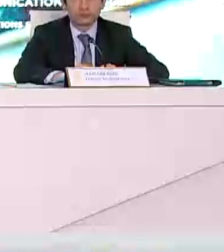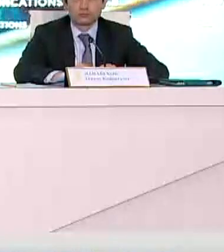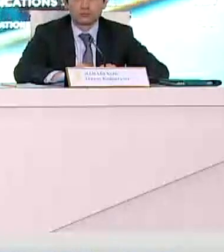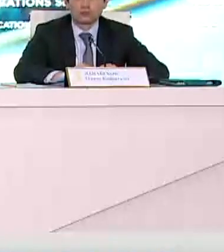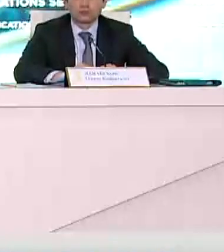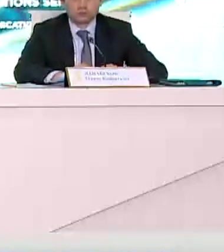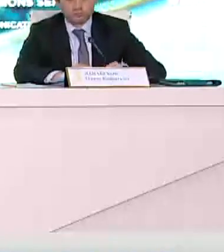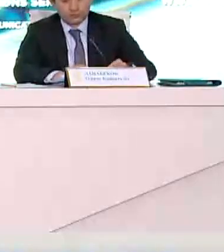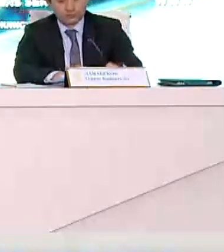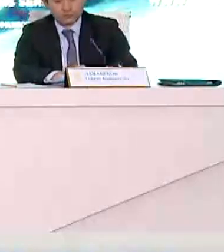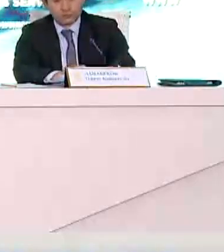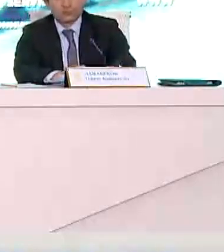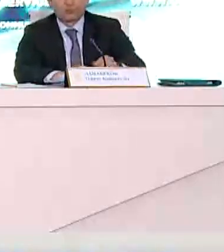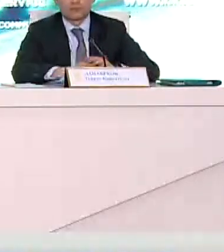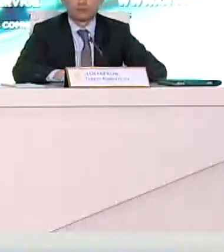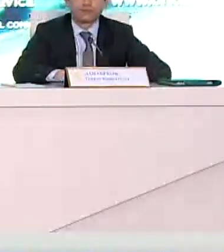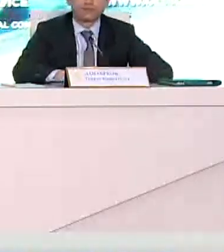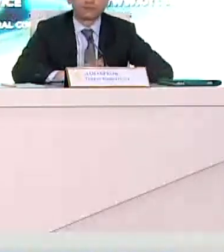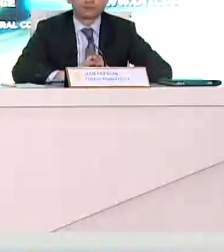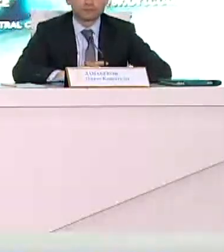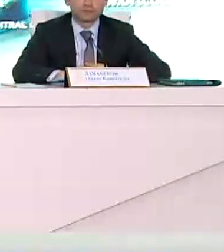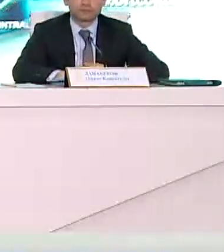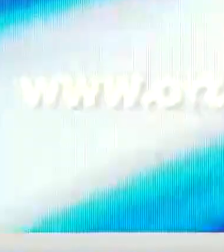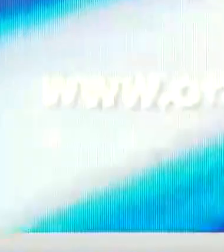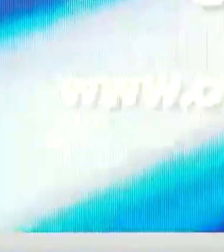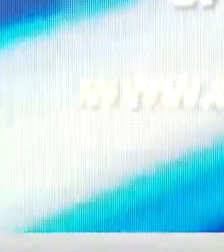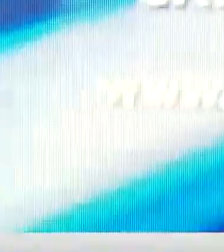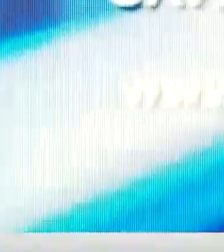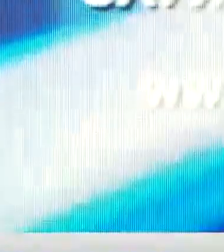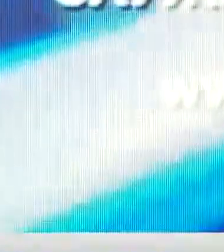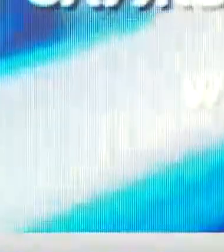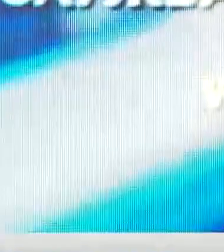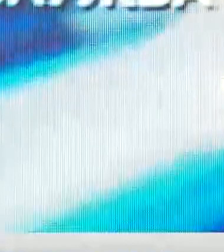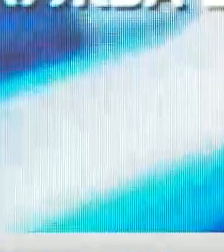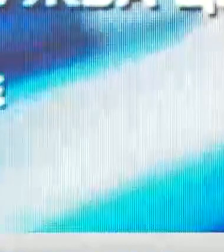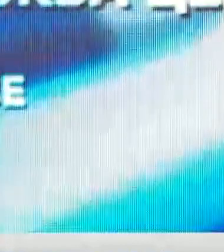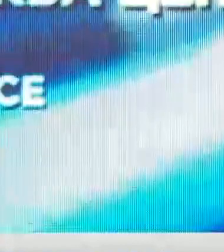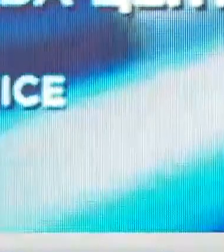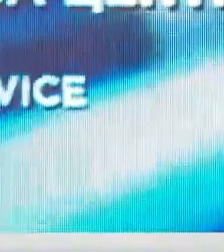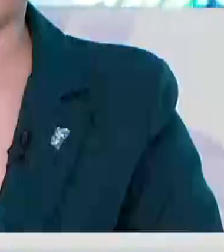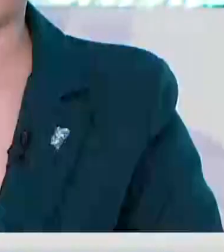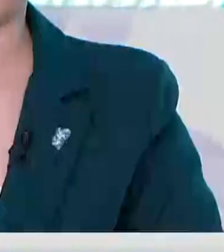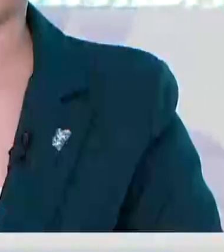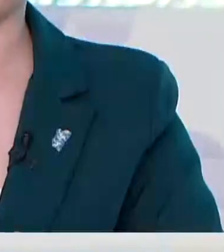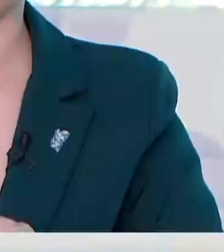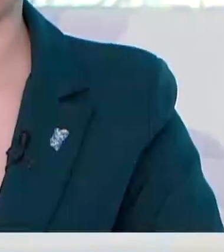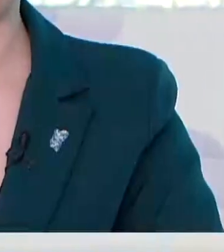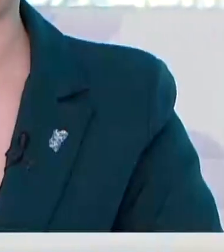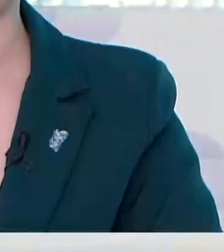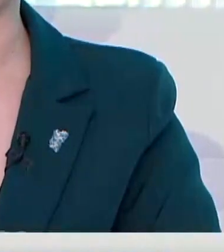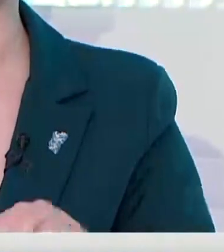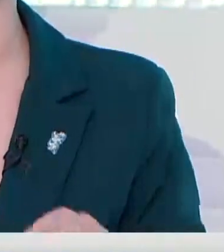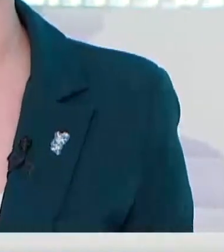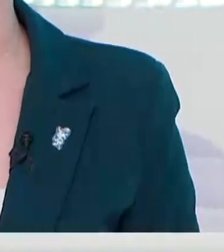Уважаемые гости, мы благодарим вас за предоставленную информацию. Уважаемые зрители, на этом мы завершаем онлайн-пресс-конференцию Службы центральных коммуникаций с